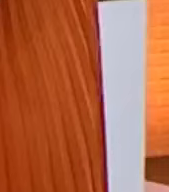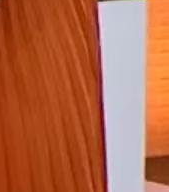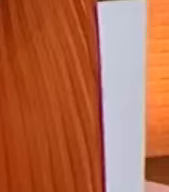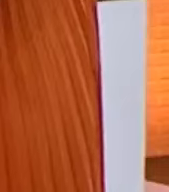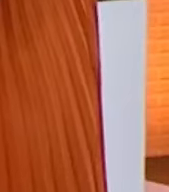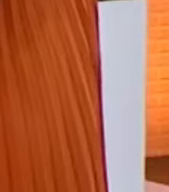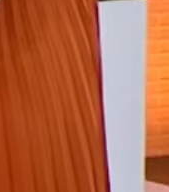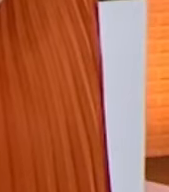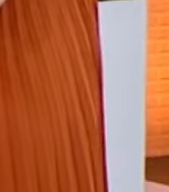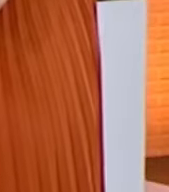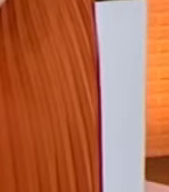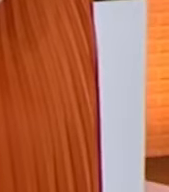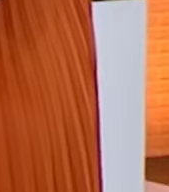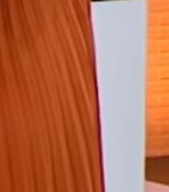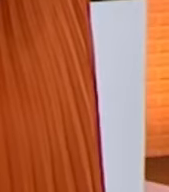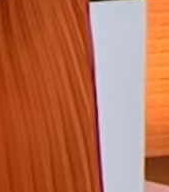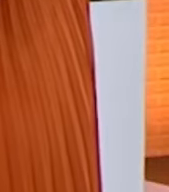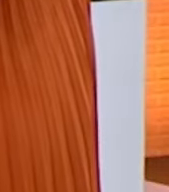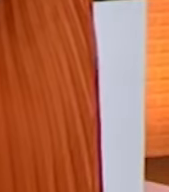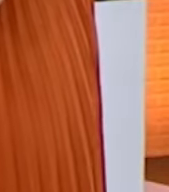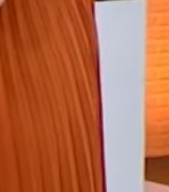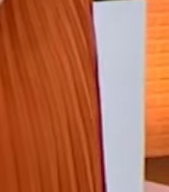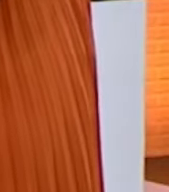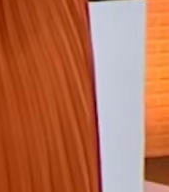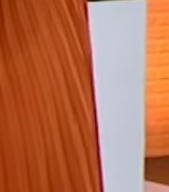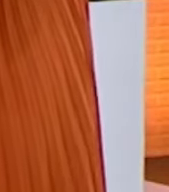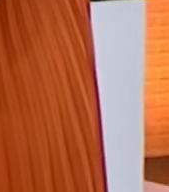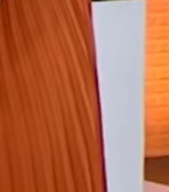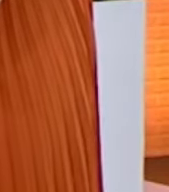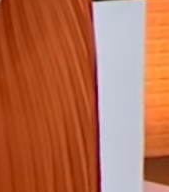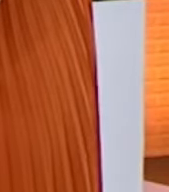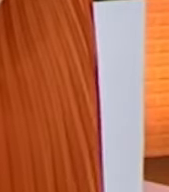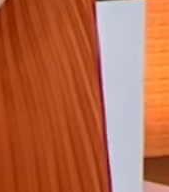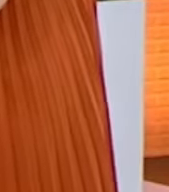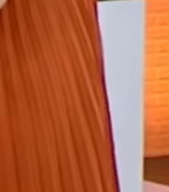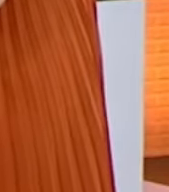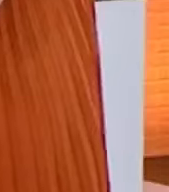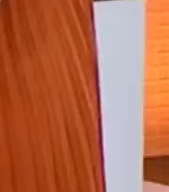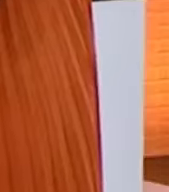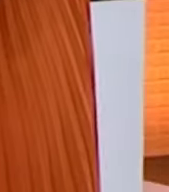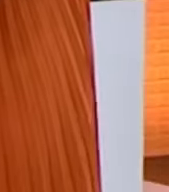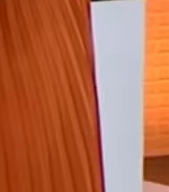balita, mag-subscribe sa GMA Integrated News sa YouTube. Sa mga kapuso abroad, subaybayan